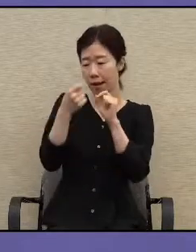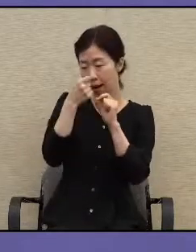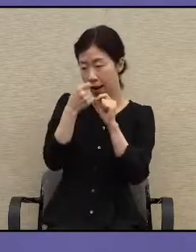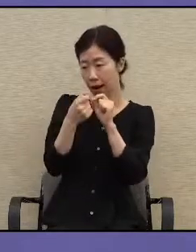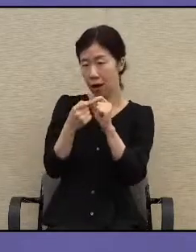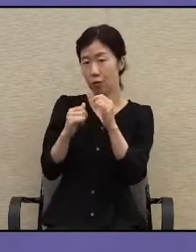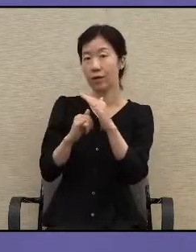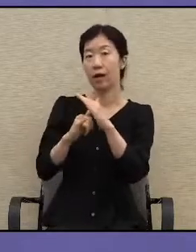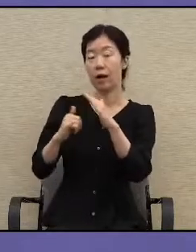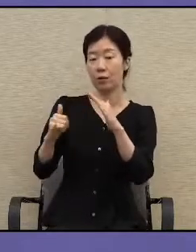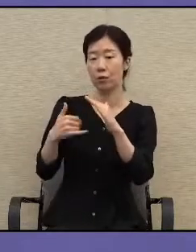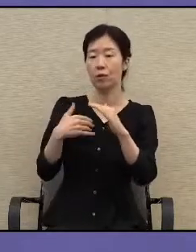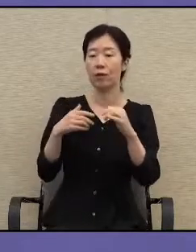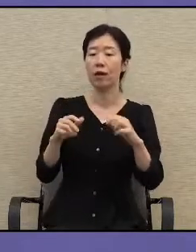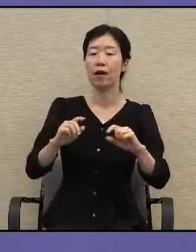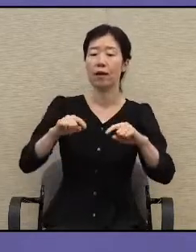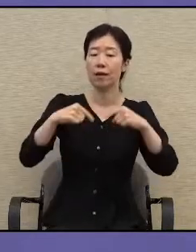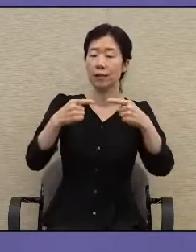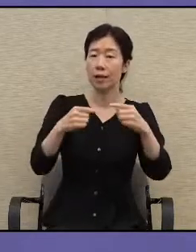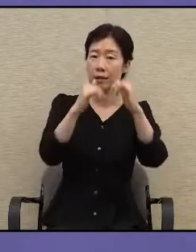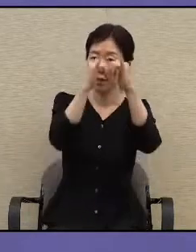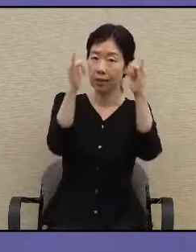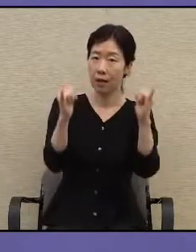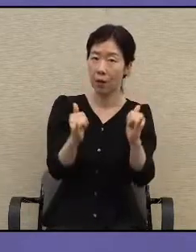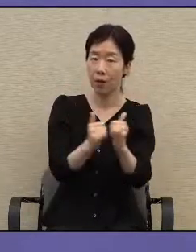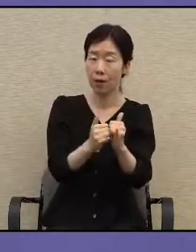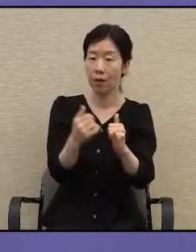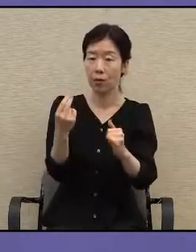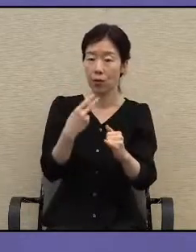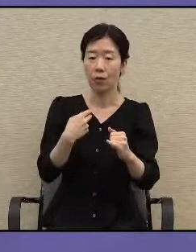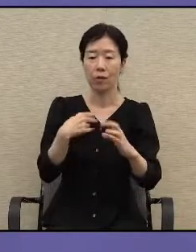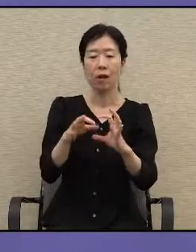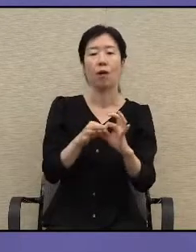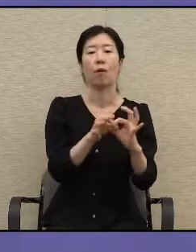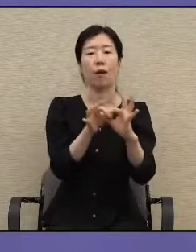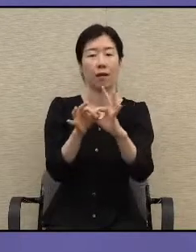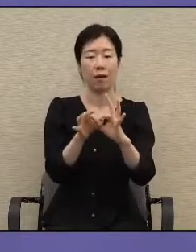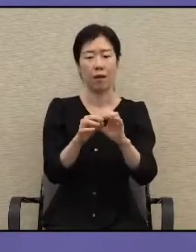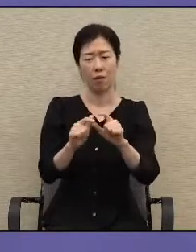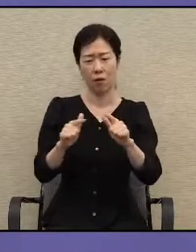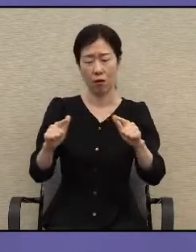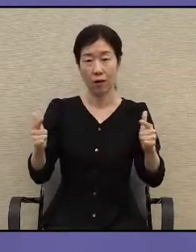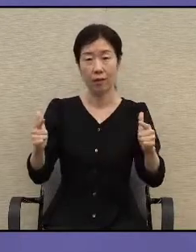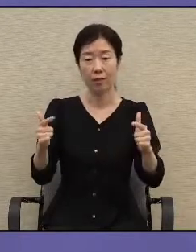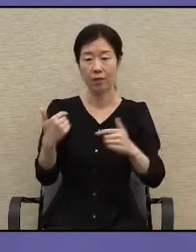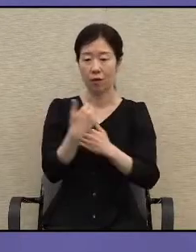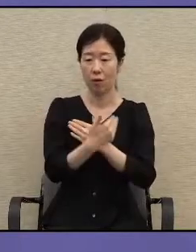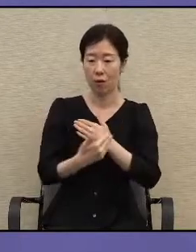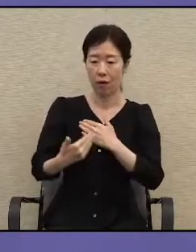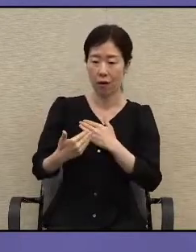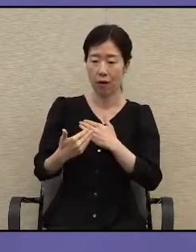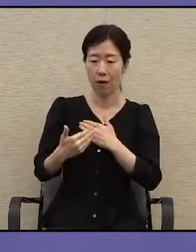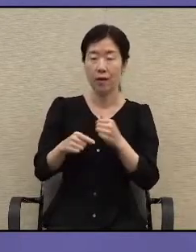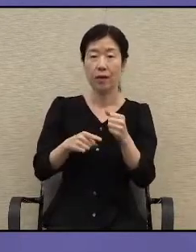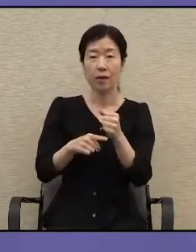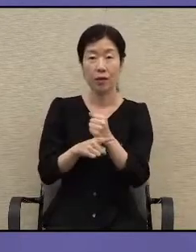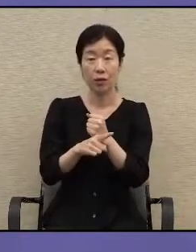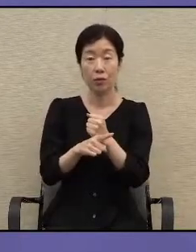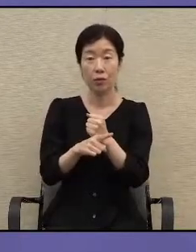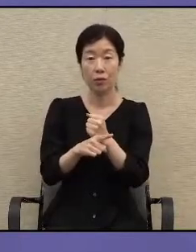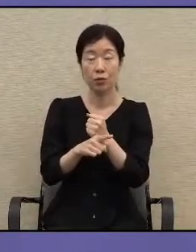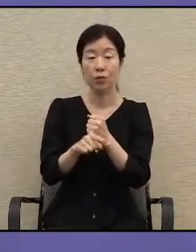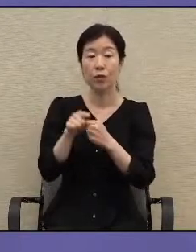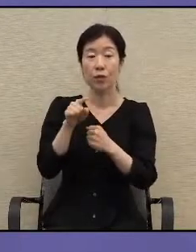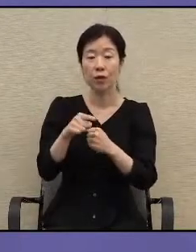속한 지역사회 또 내가 맺고 있는 사회적인 관계 또 노동, 건강관리 등등은 이런 정신건강에 굉장히